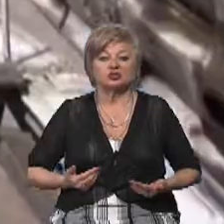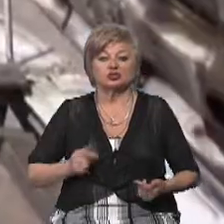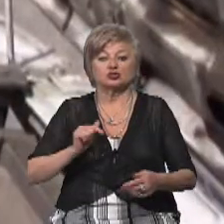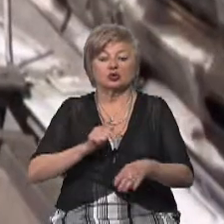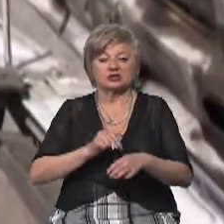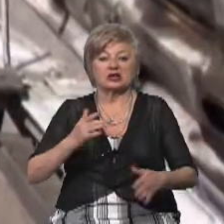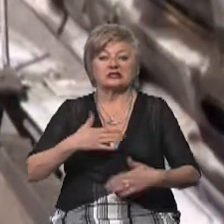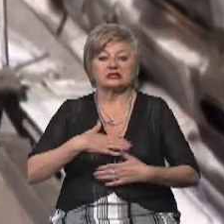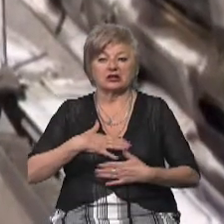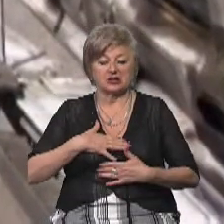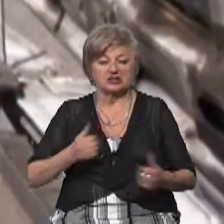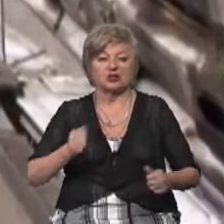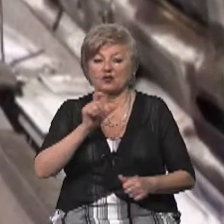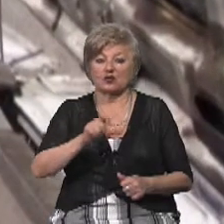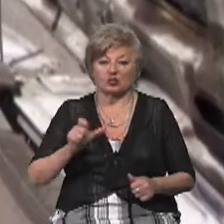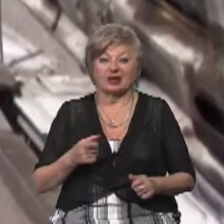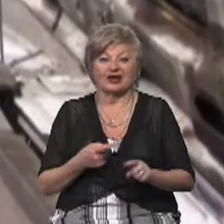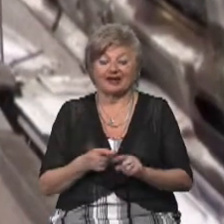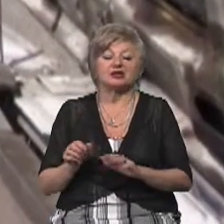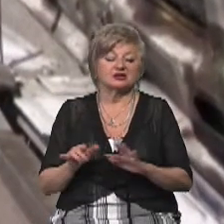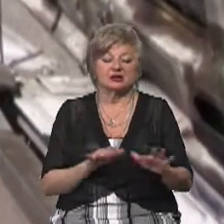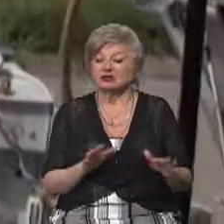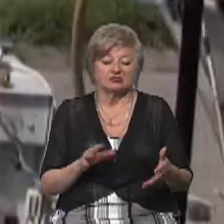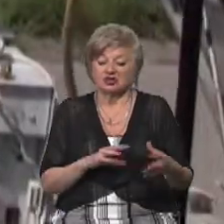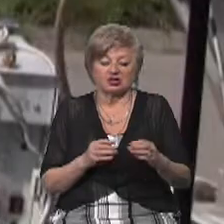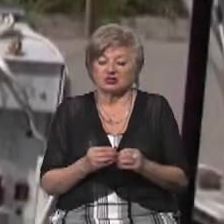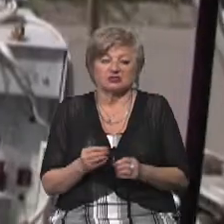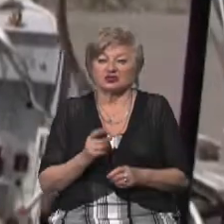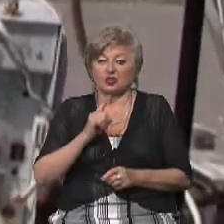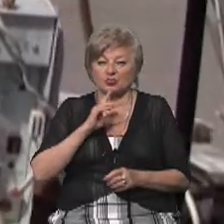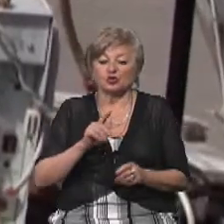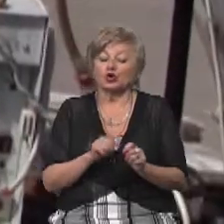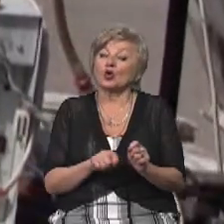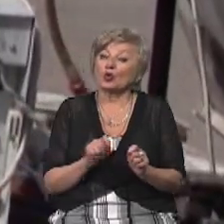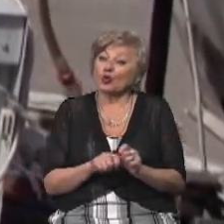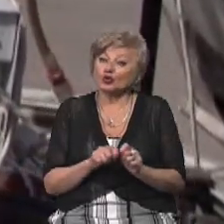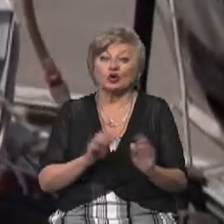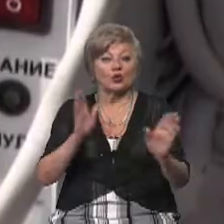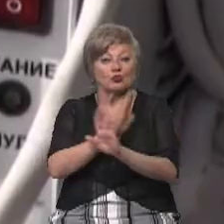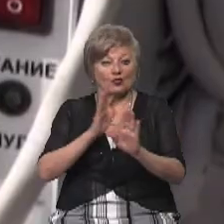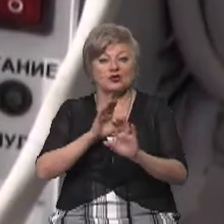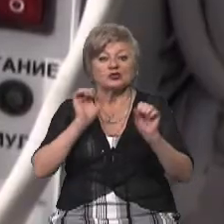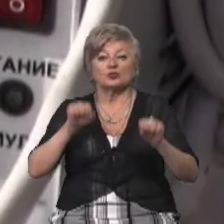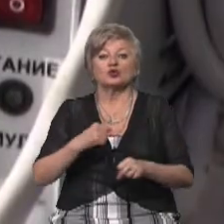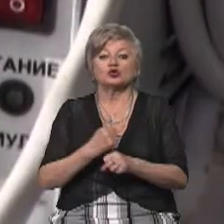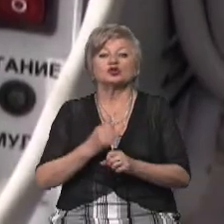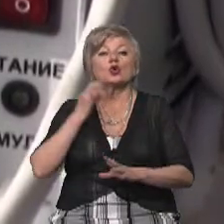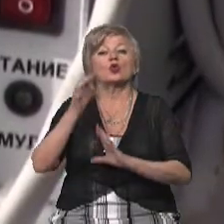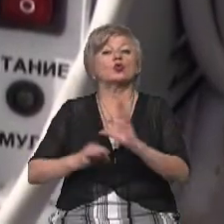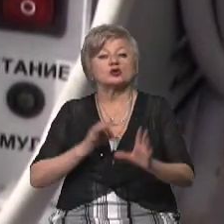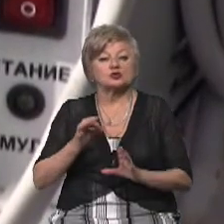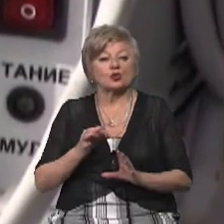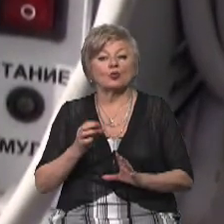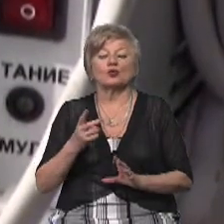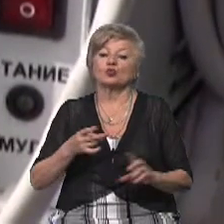Євген Тулушев говорить, що ці дії навряд чи матимуть результат. Контроль стану атмосферного повітря можна зробити цілодобовим, але для